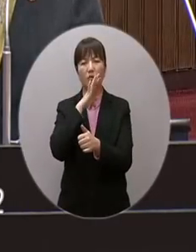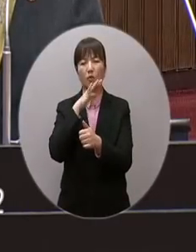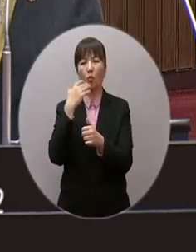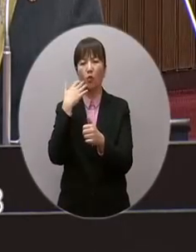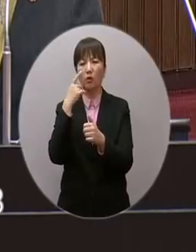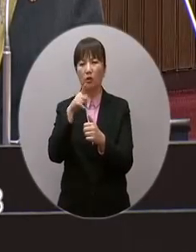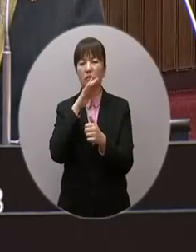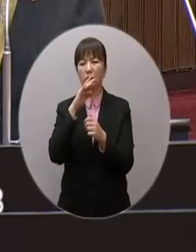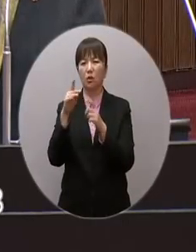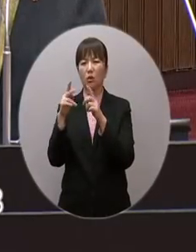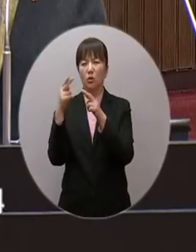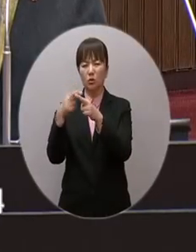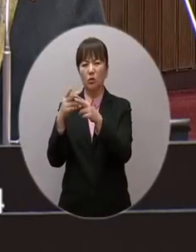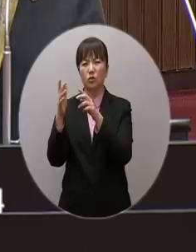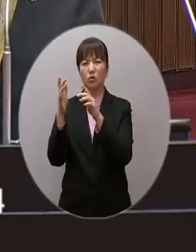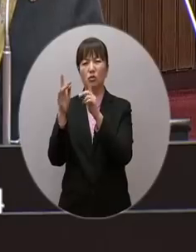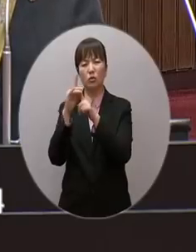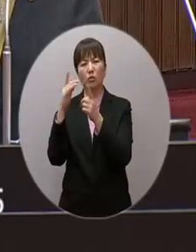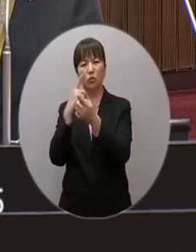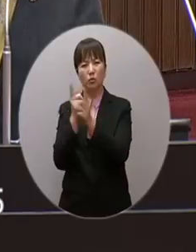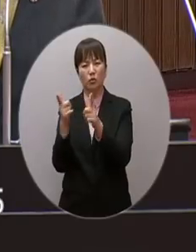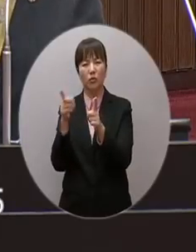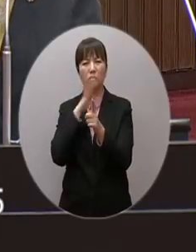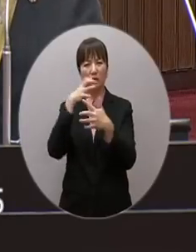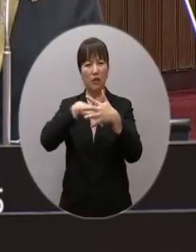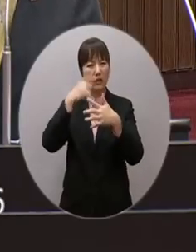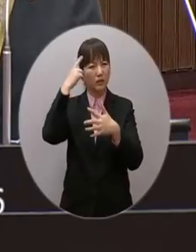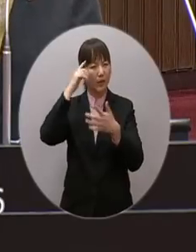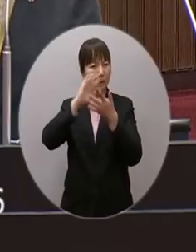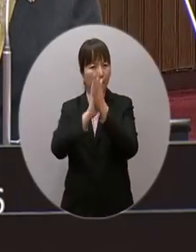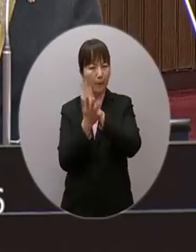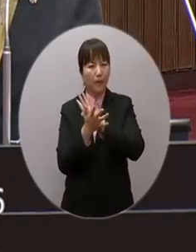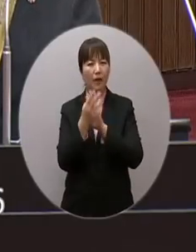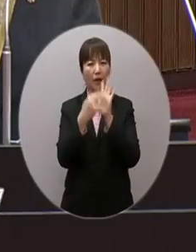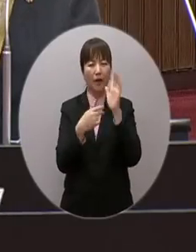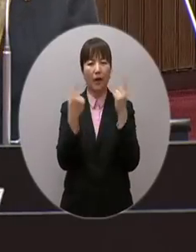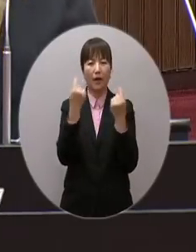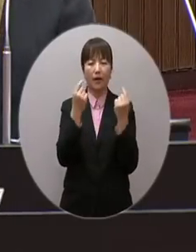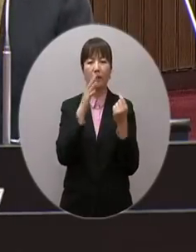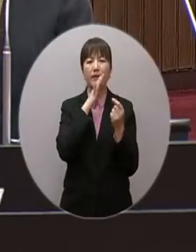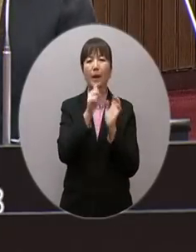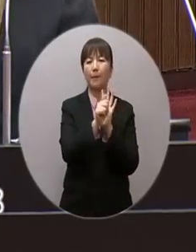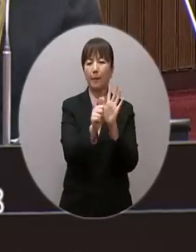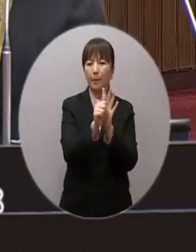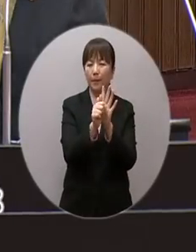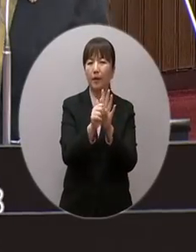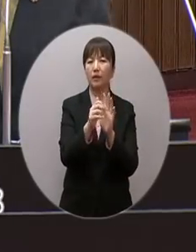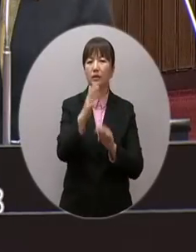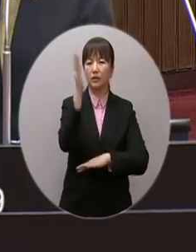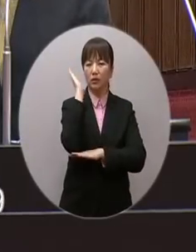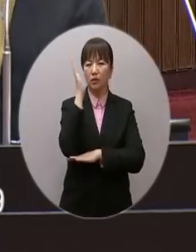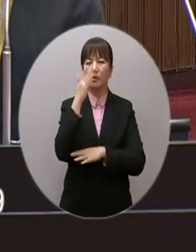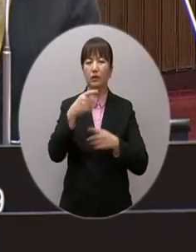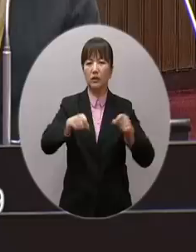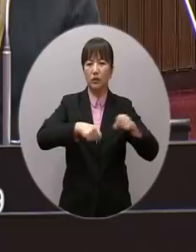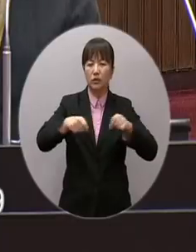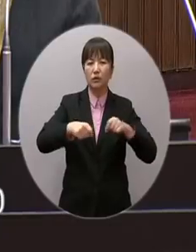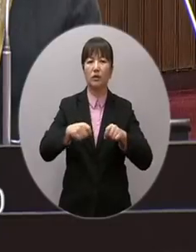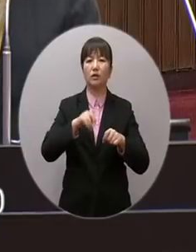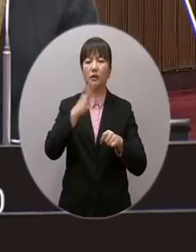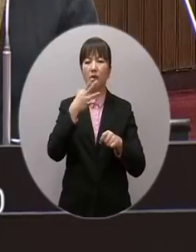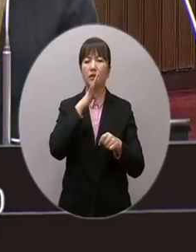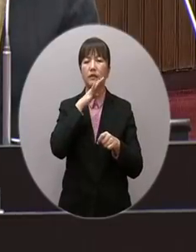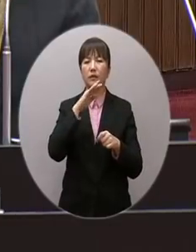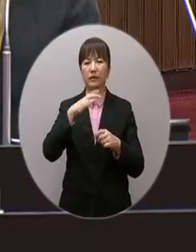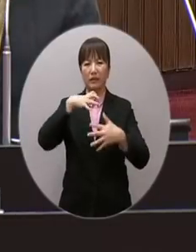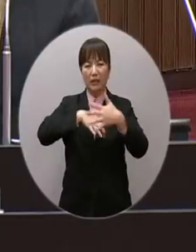教给你宗教的教义、宗教的理念包装成好像是要帮忙协助政府的政策推动，这个我们